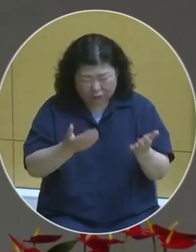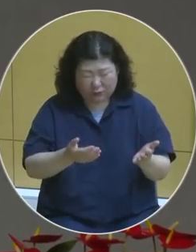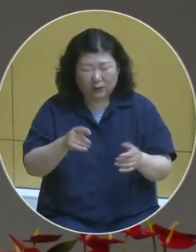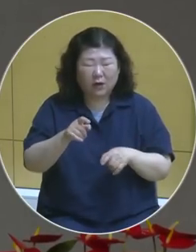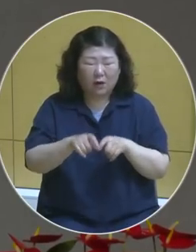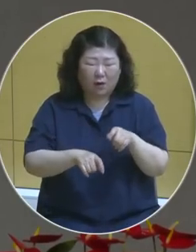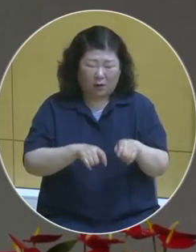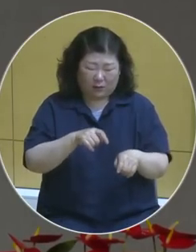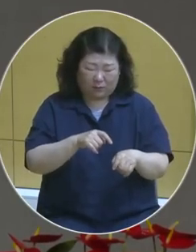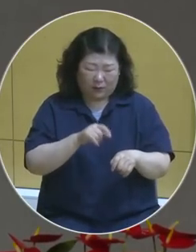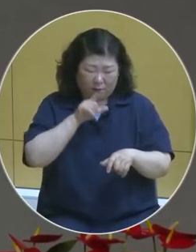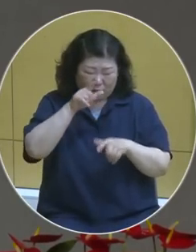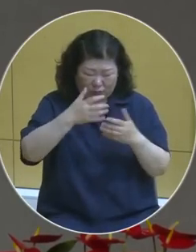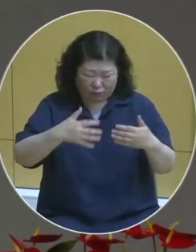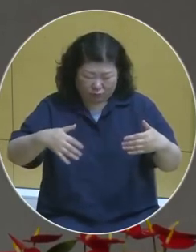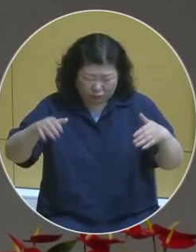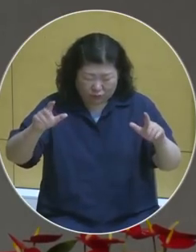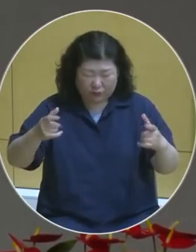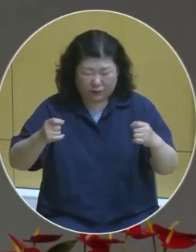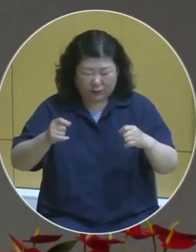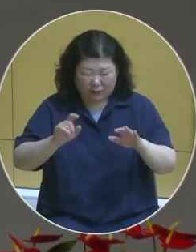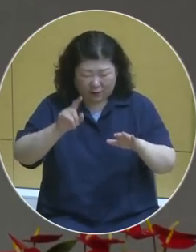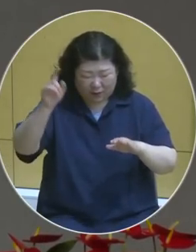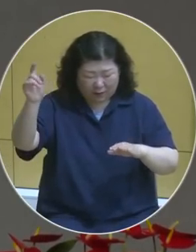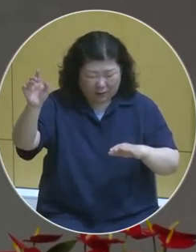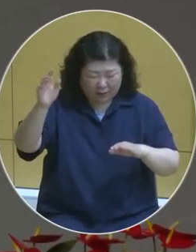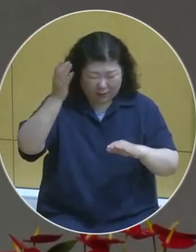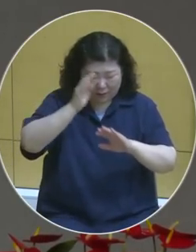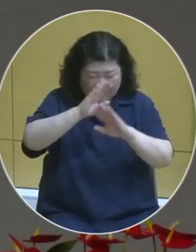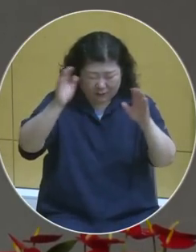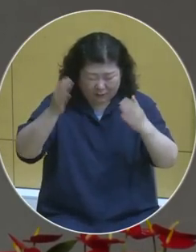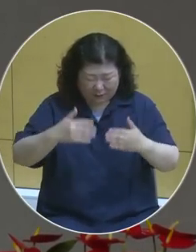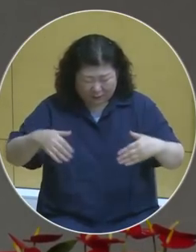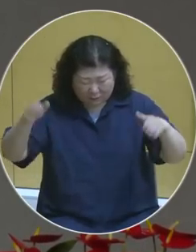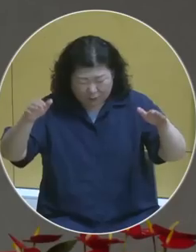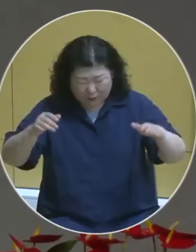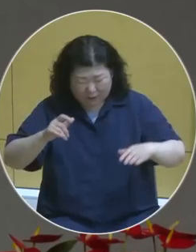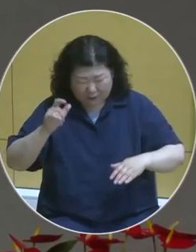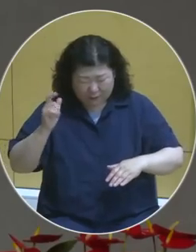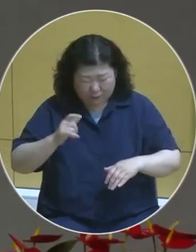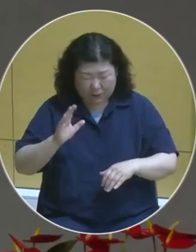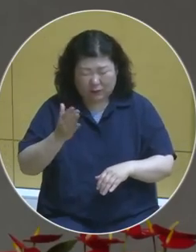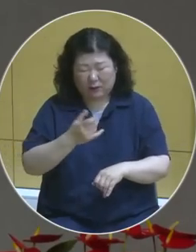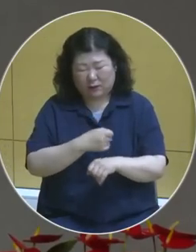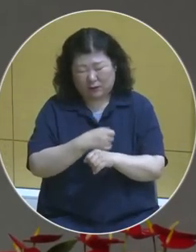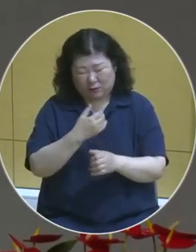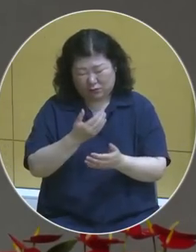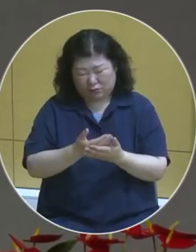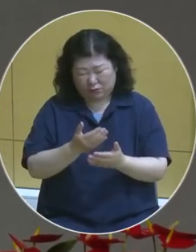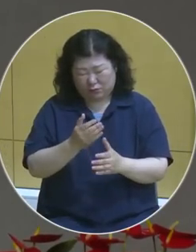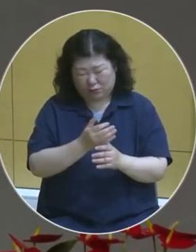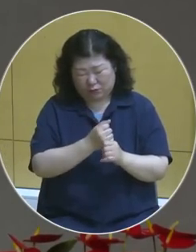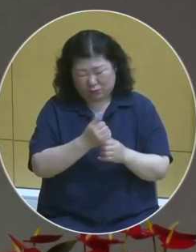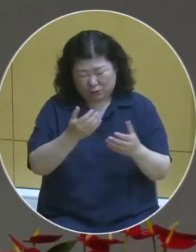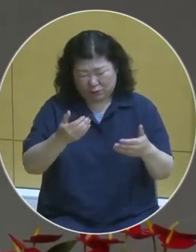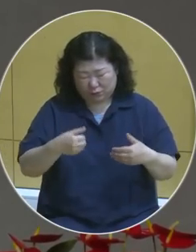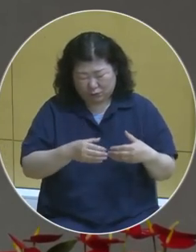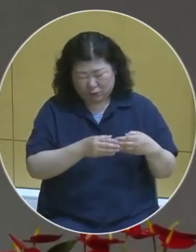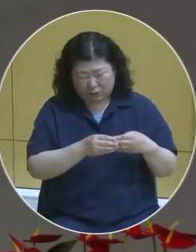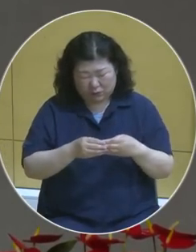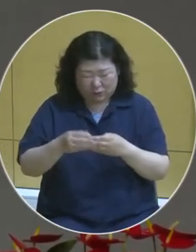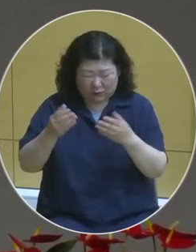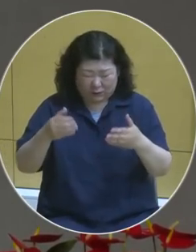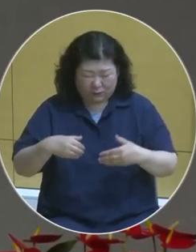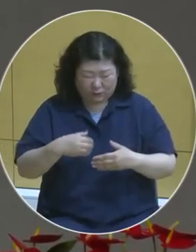걸음이 하나님 독수리처럼 창공을 차고 나가는 힘 있고 복 있는 걸음 될 수 있도록 붙들어 주시고 인도하여